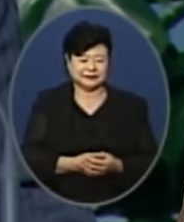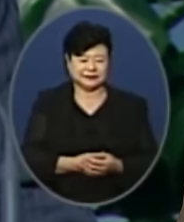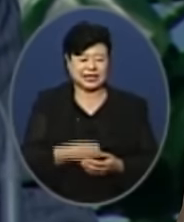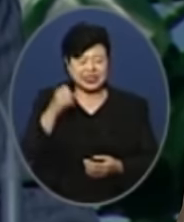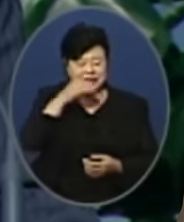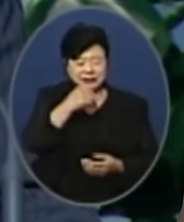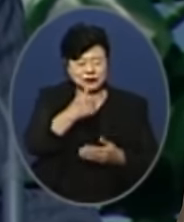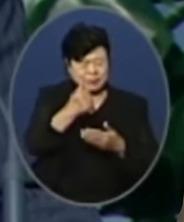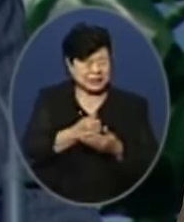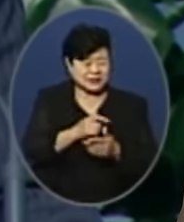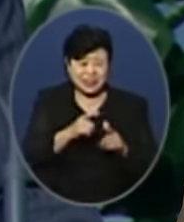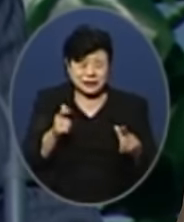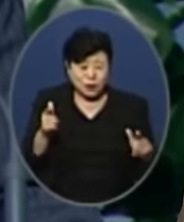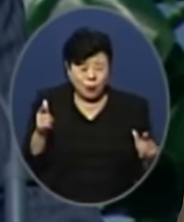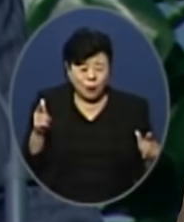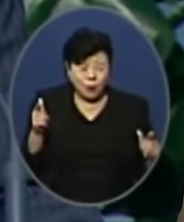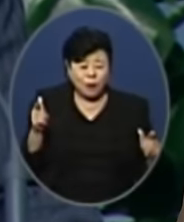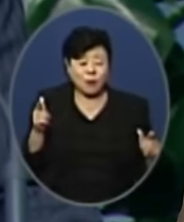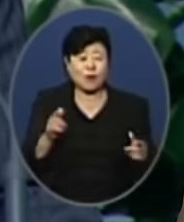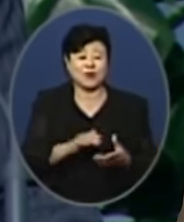그냥 타락만 한 것이 아니라